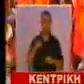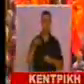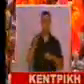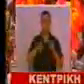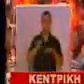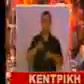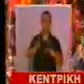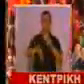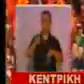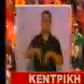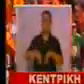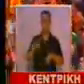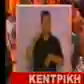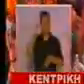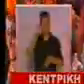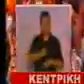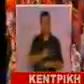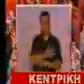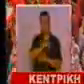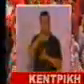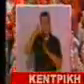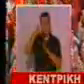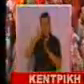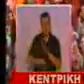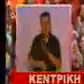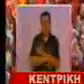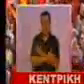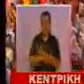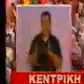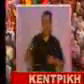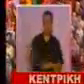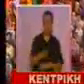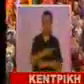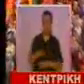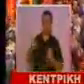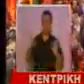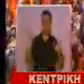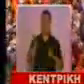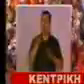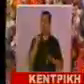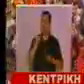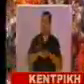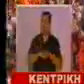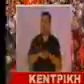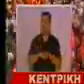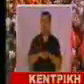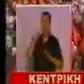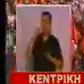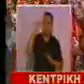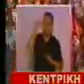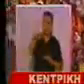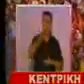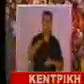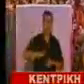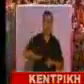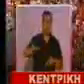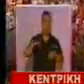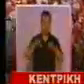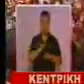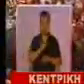Αφού γνωρίζουμε ότι μας χωρίζει ουσιαστική προγραμματική διαφορά που δεν αφορά μόνο την προοπτική της λαϊκής